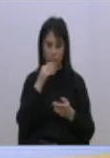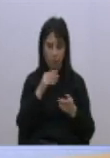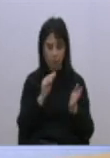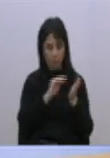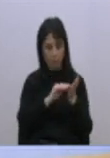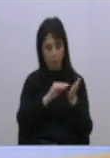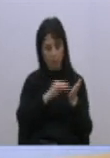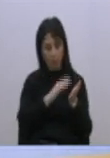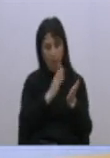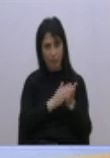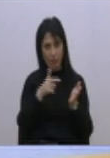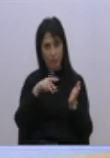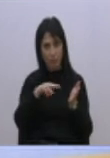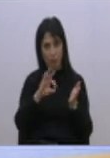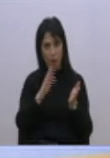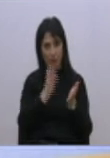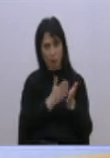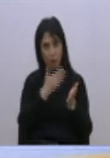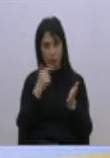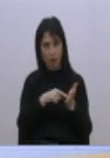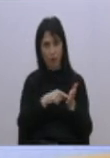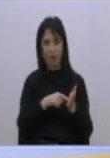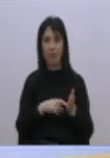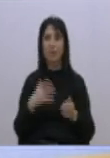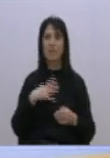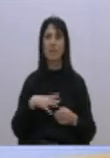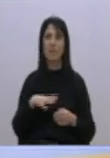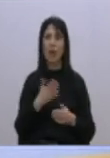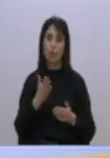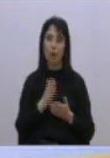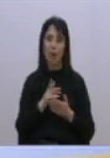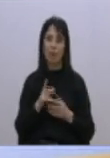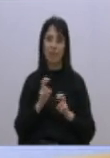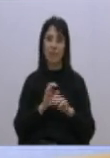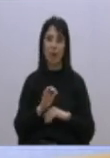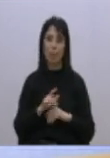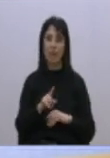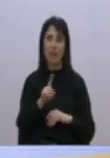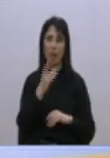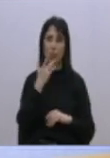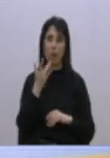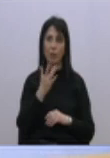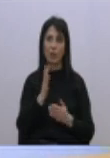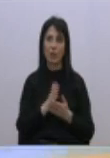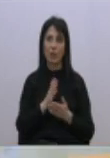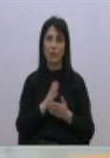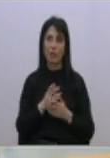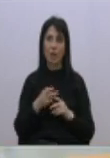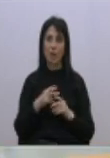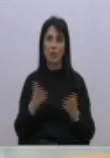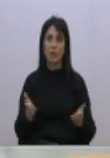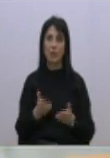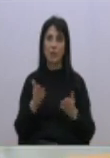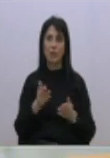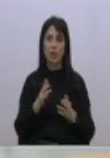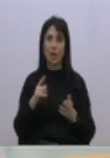აწერია თუ არა მას, რომ გენეტიკურად მოდიფიცირებულია, და საქართველოში თუ ხდება ამის წარმოება, და თქვენ რა პოლიტიკა გაქვთ, რომ ამის წახალისება